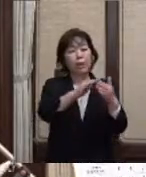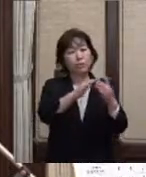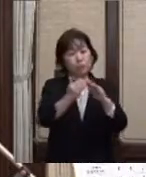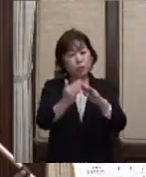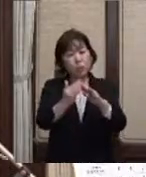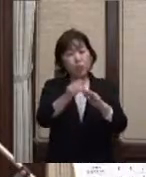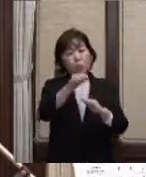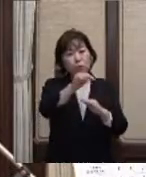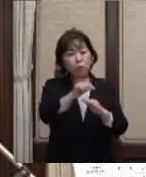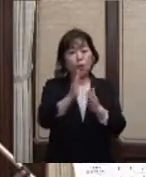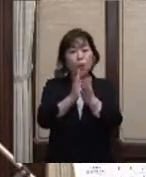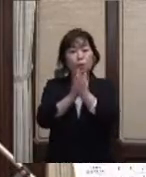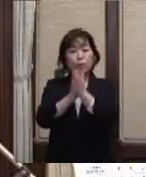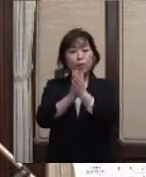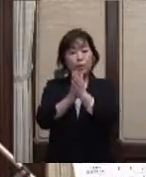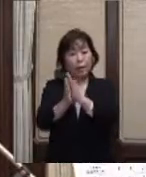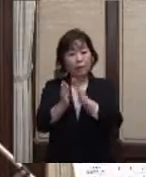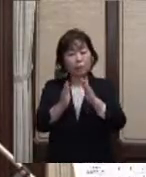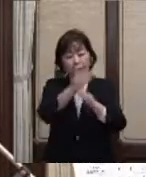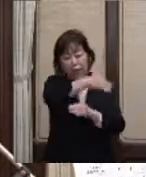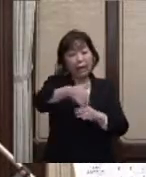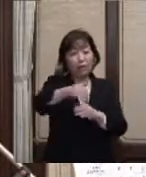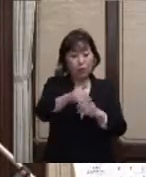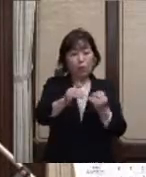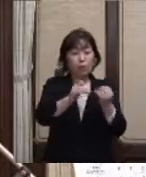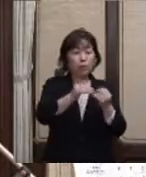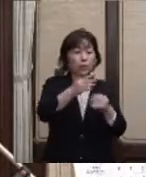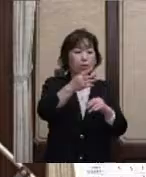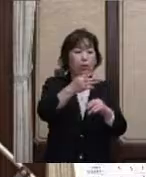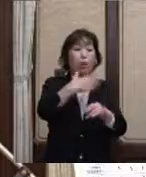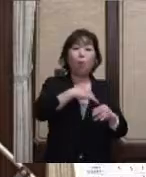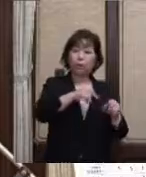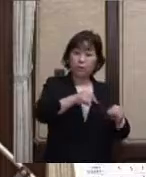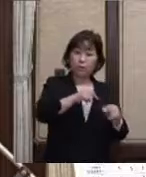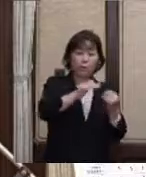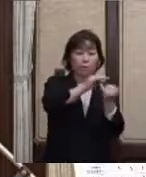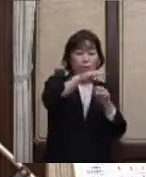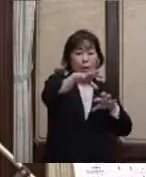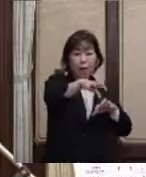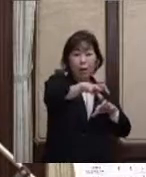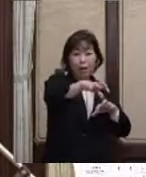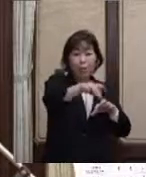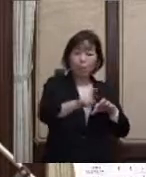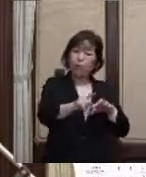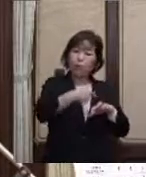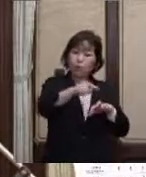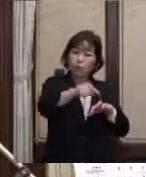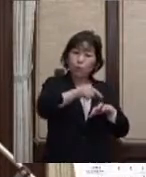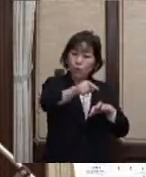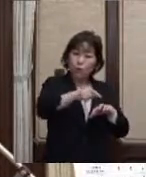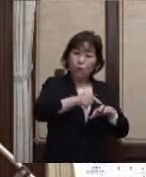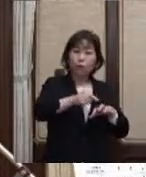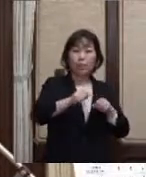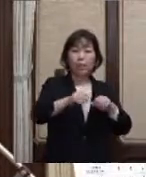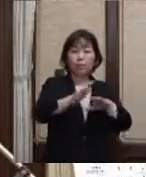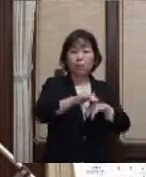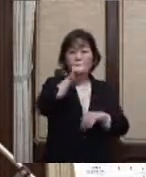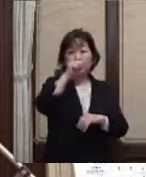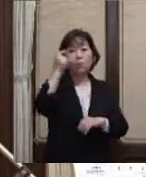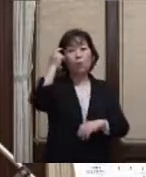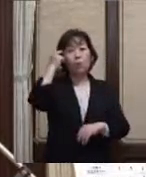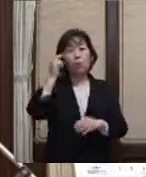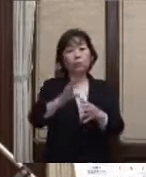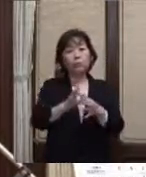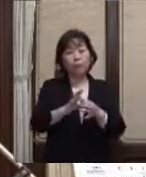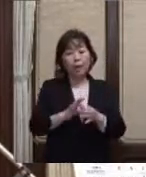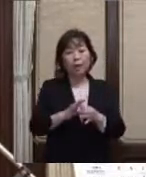町と、まあ、県境でぜひ話し合ってどうするか、やっぱりこちら側だけというよりは両方でやった方がいいと思いますので、その